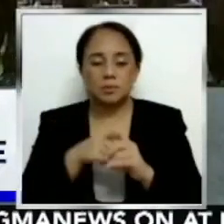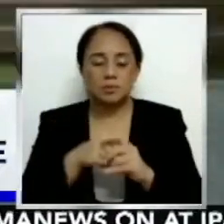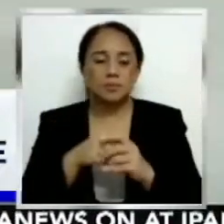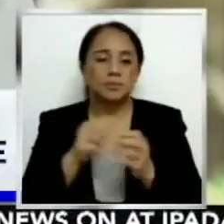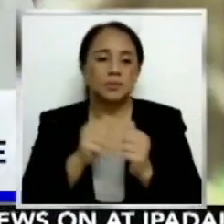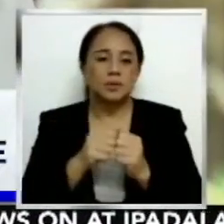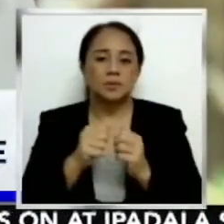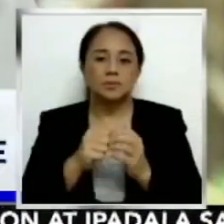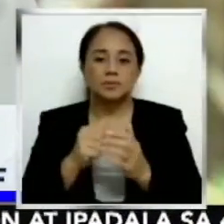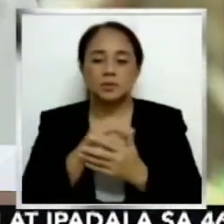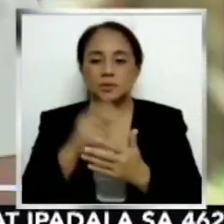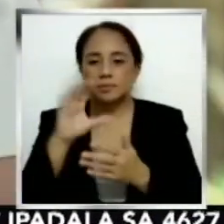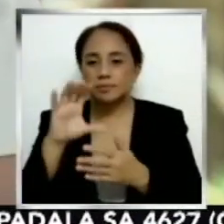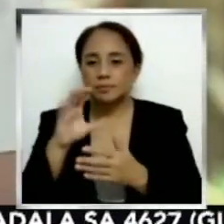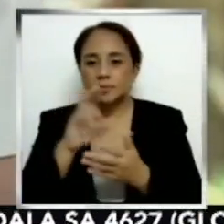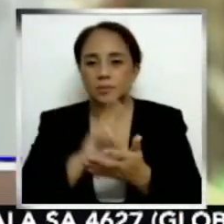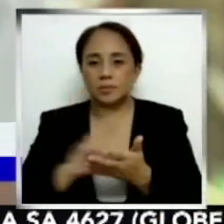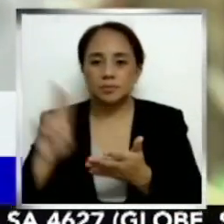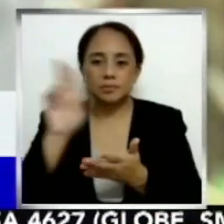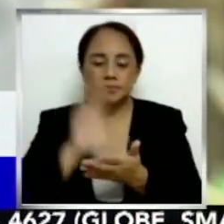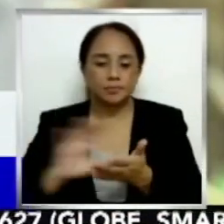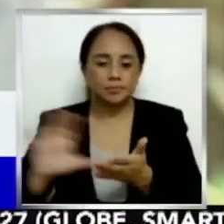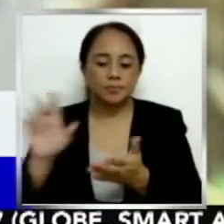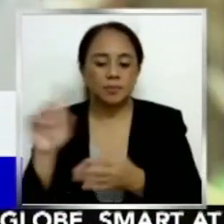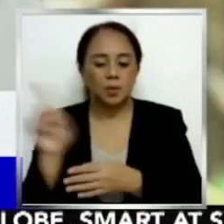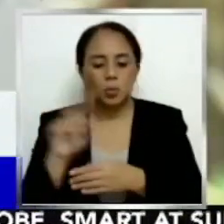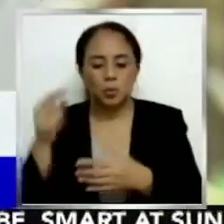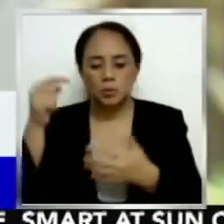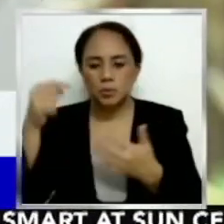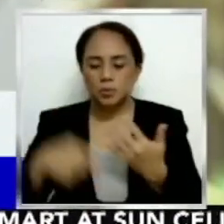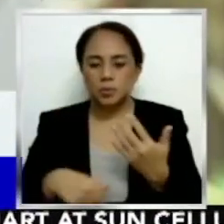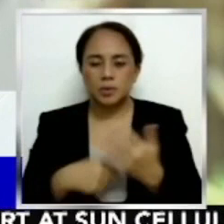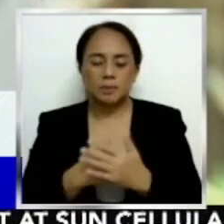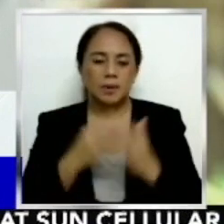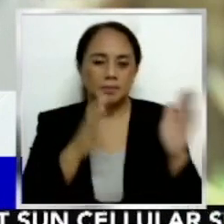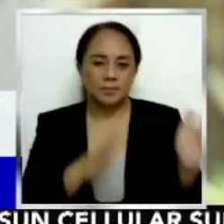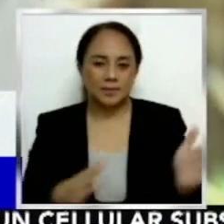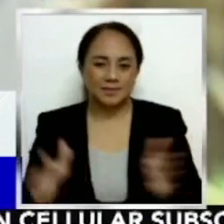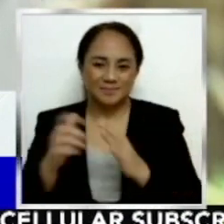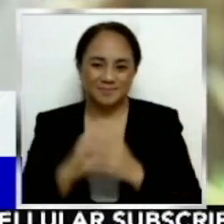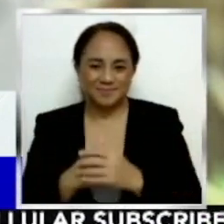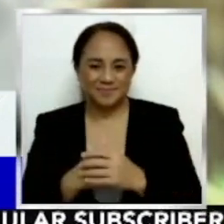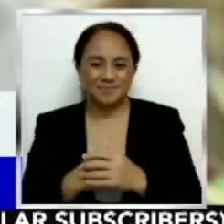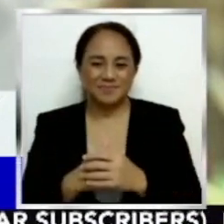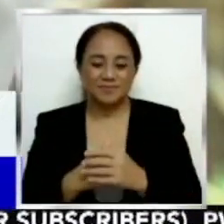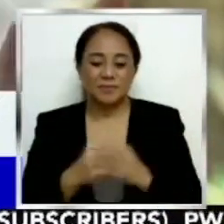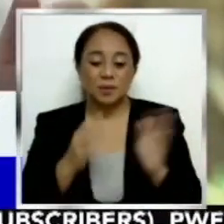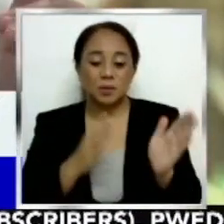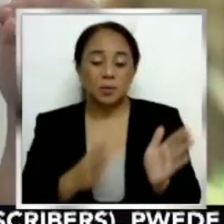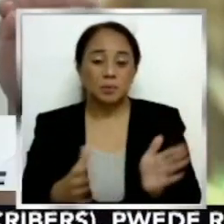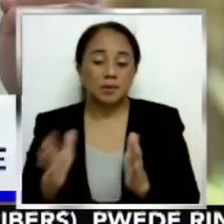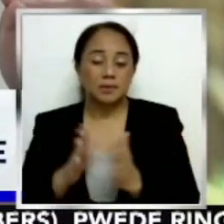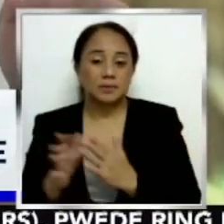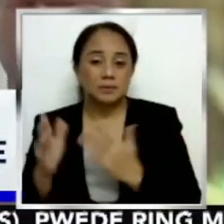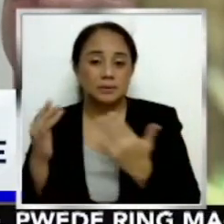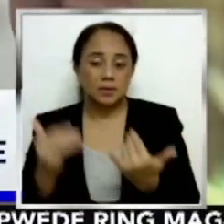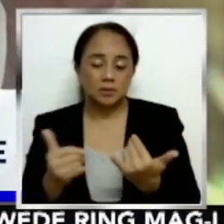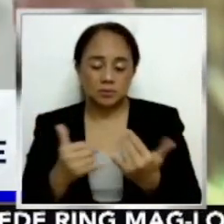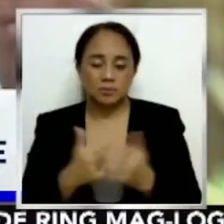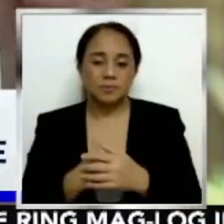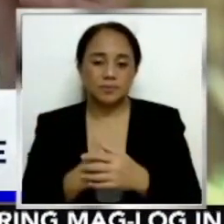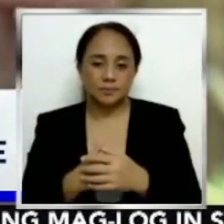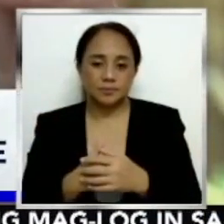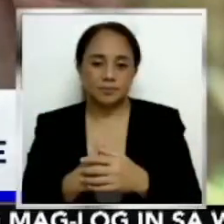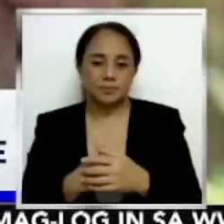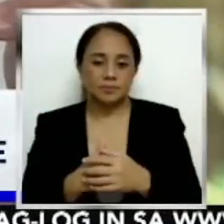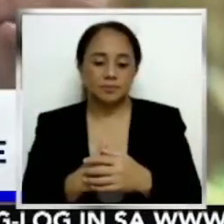education. Ano po yung mga ways forward namin to give